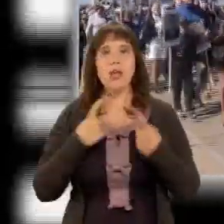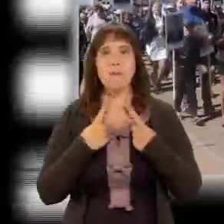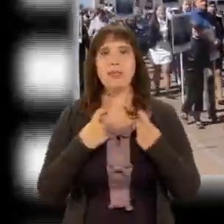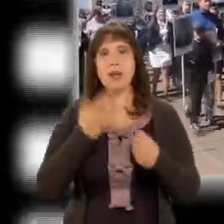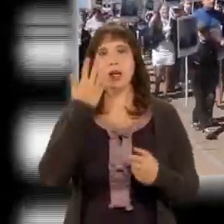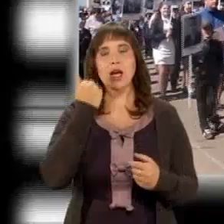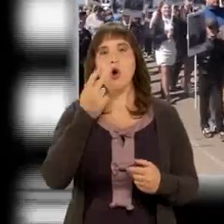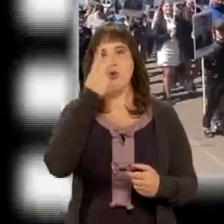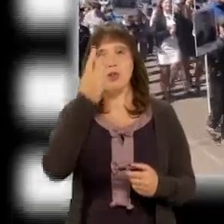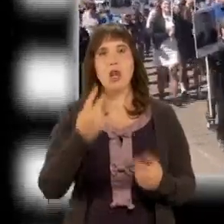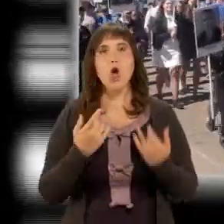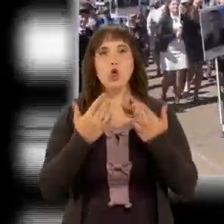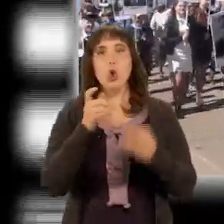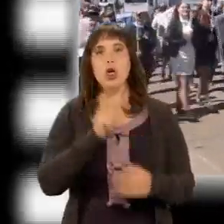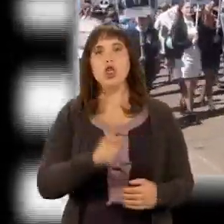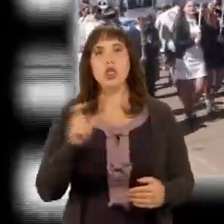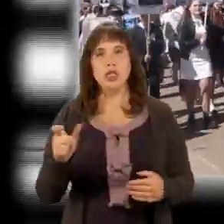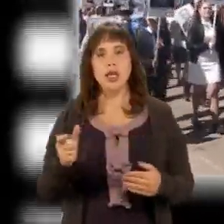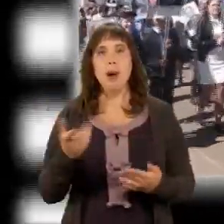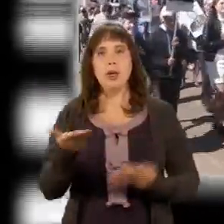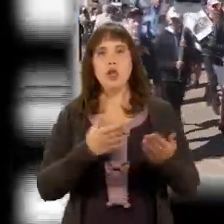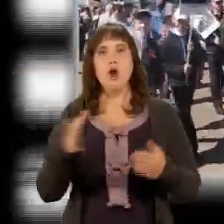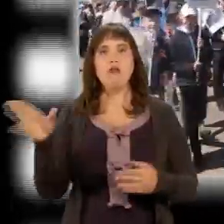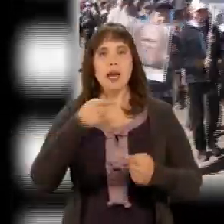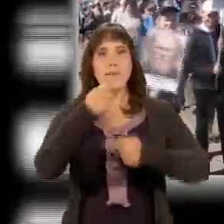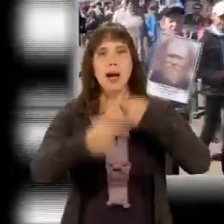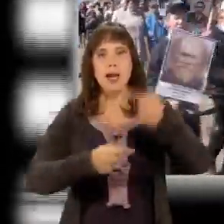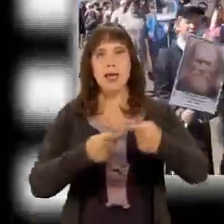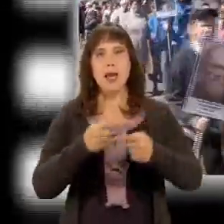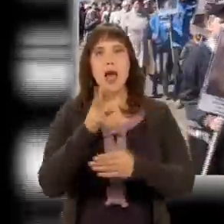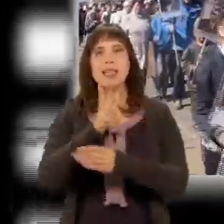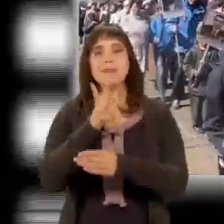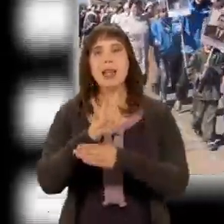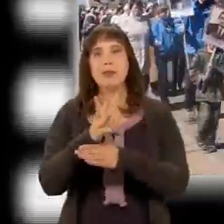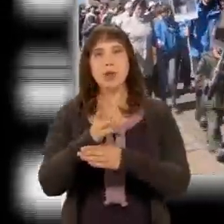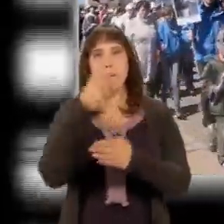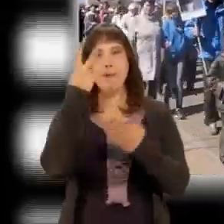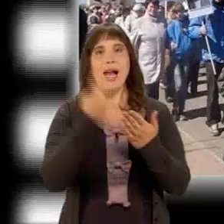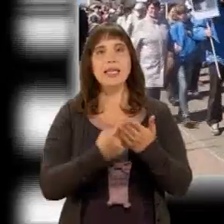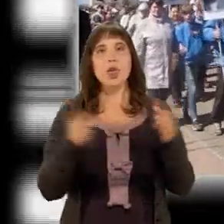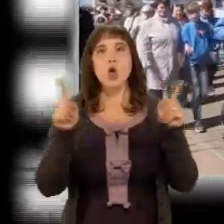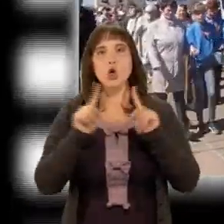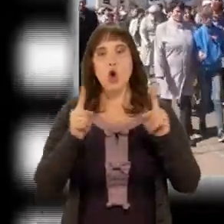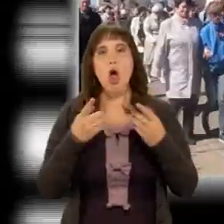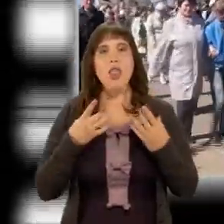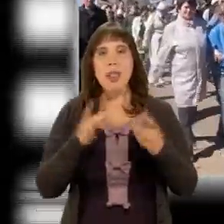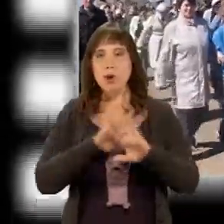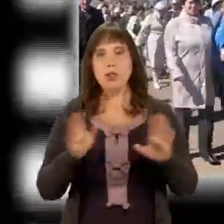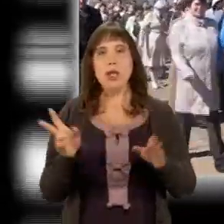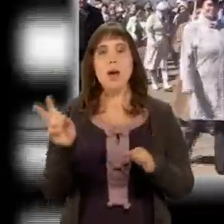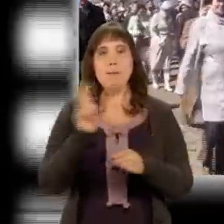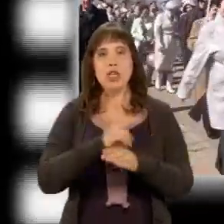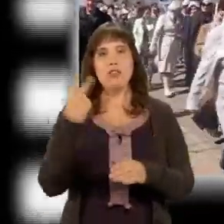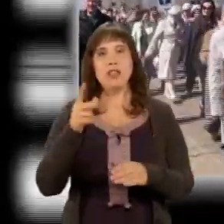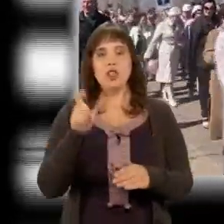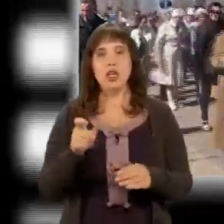увидели, сколько жителей у нас прошло всех поколений. Вот я снимала видео именно показать, что у нас не просто пришли там 20 человек и